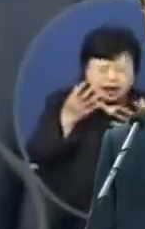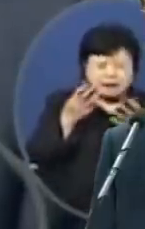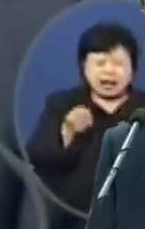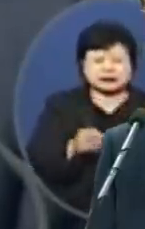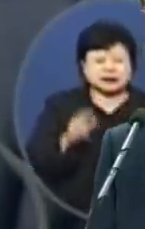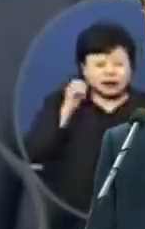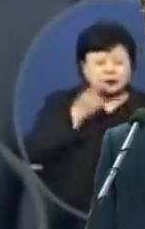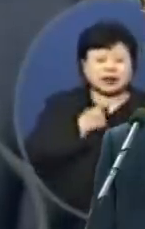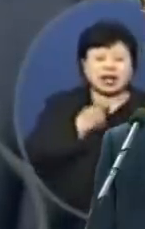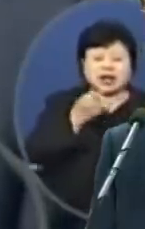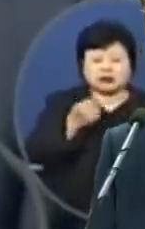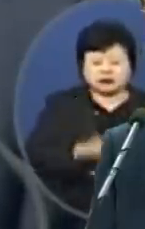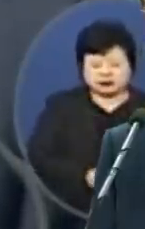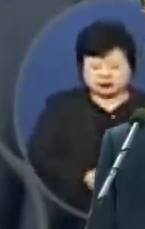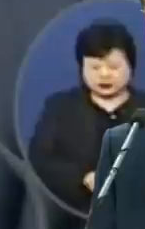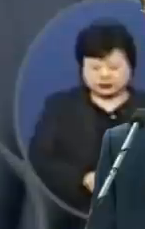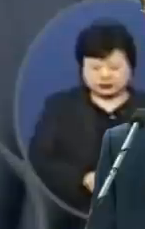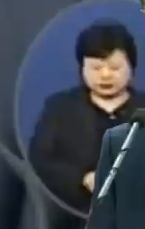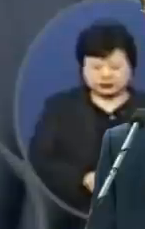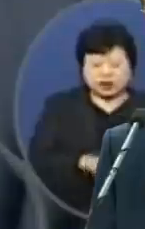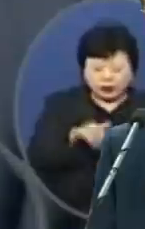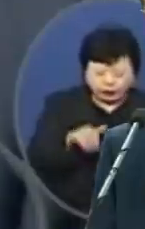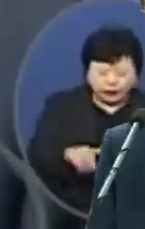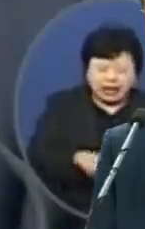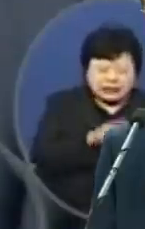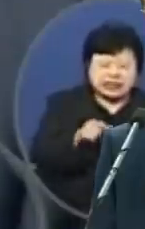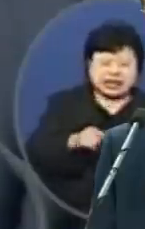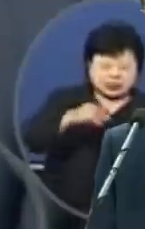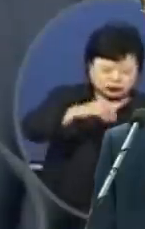많은 사람들이 노예 생활을 하고